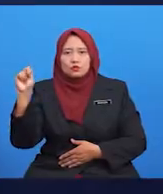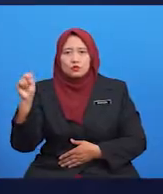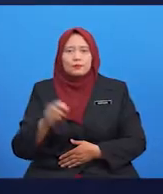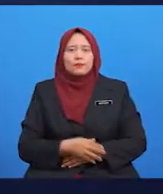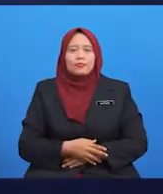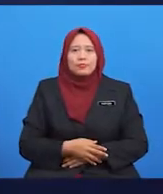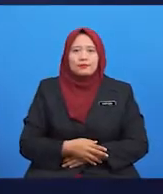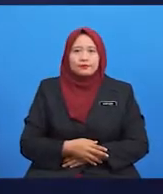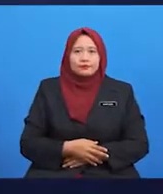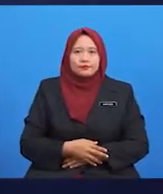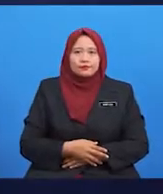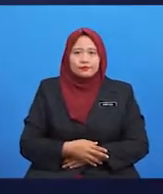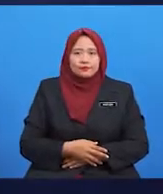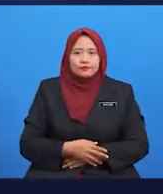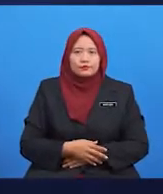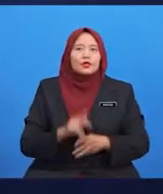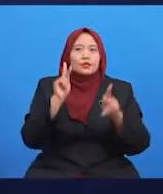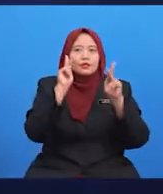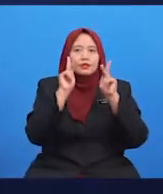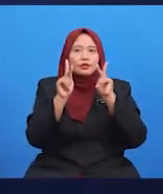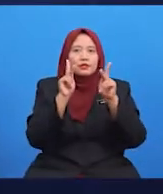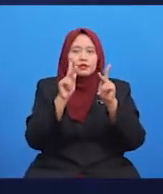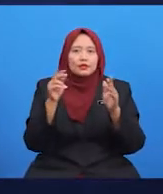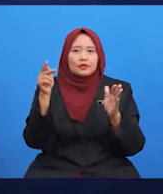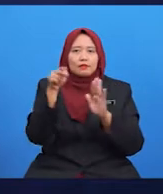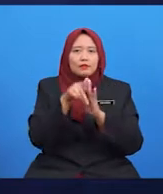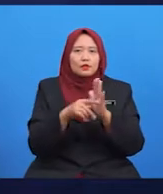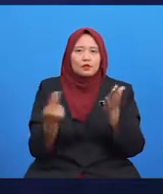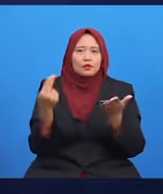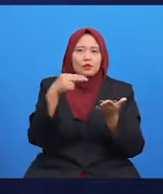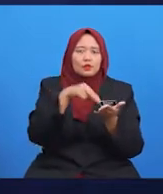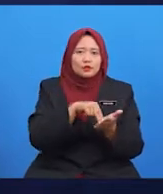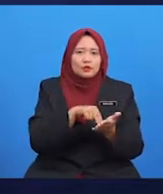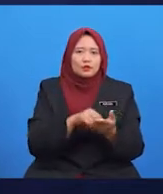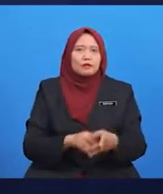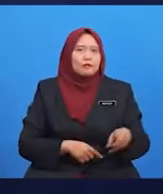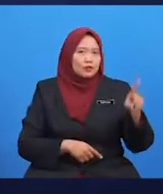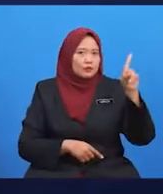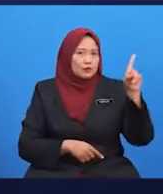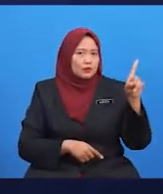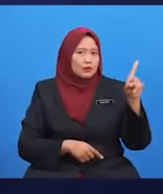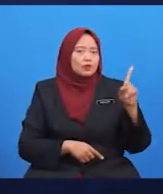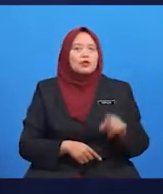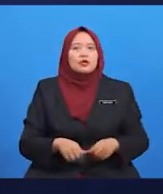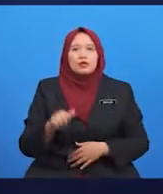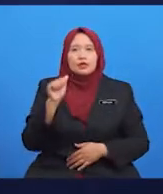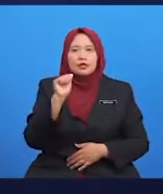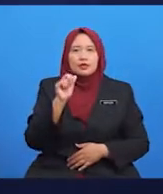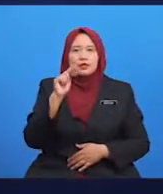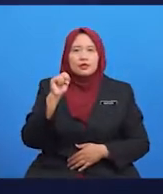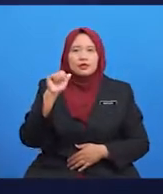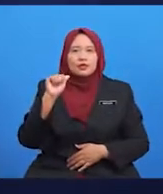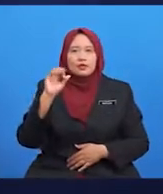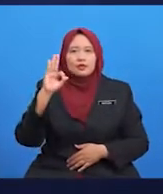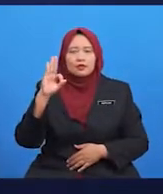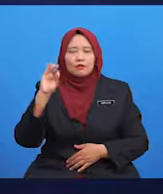Terdapat tiga jenis perulangan kata. Pertama, anafora. Anafora merujuk